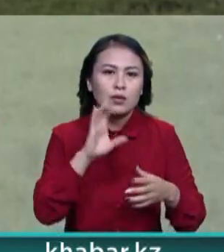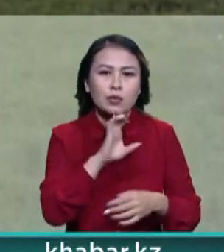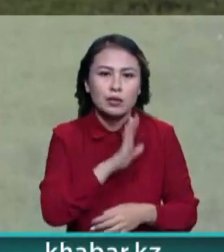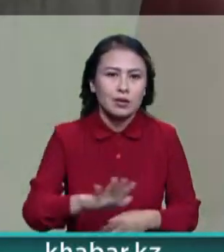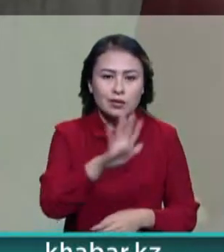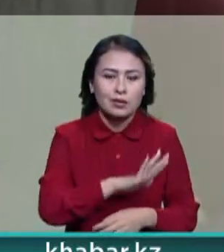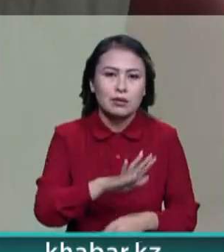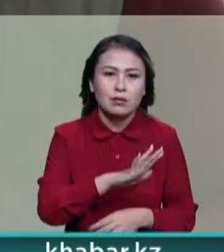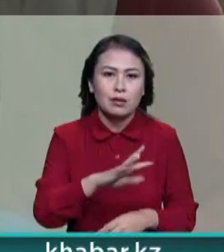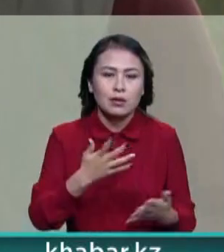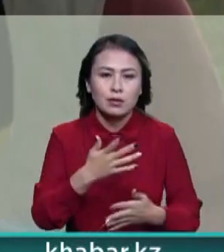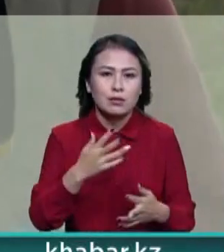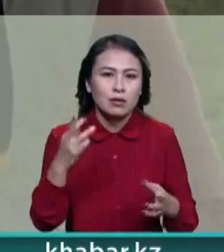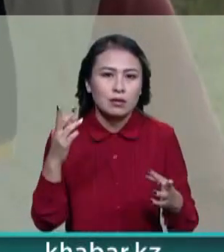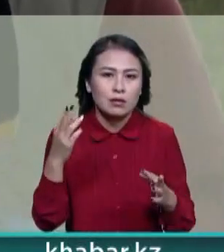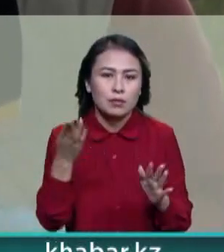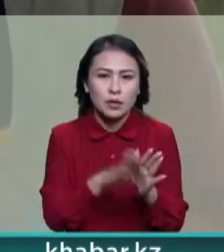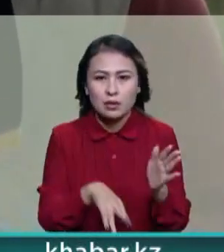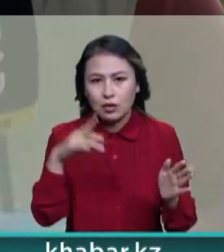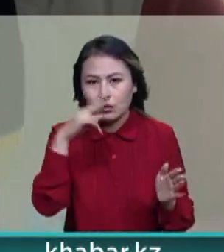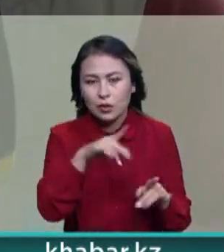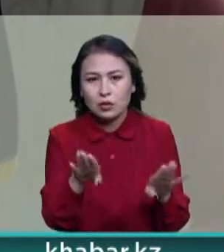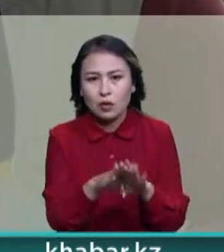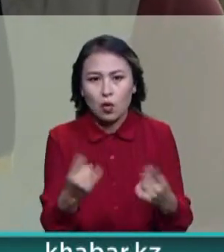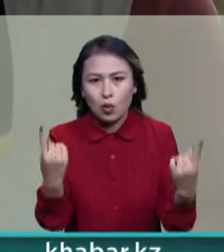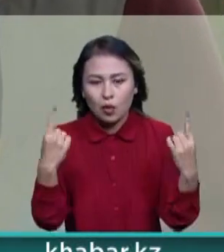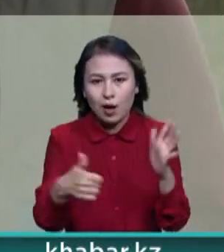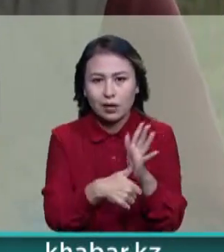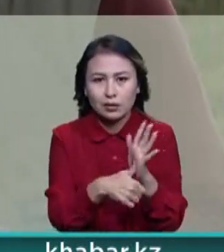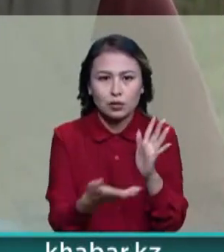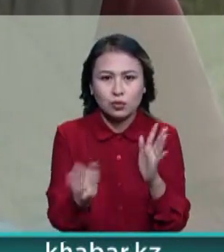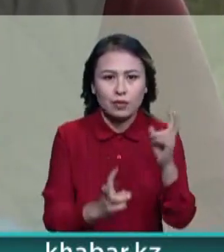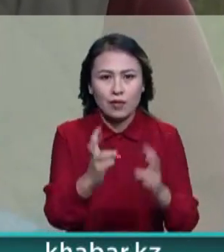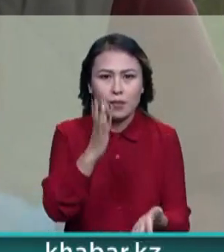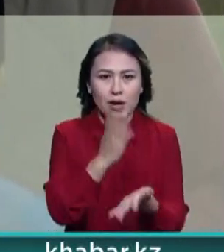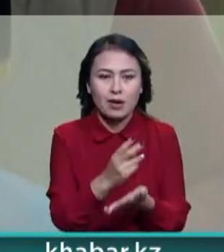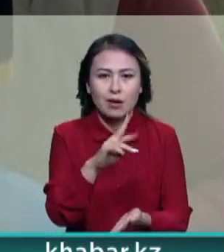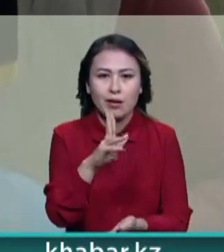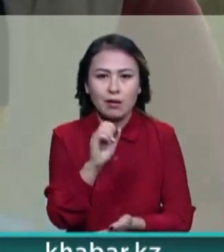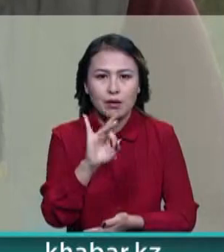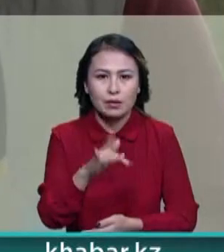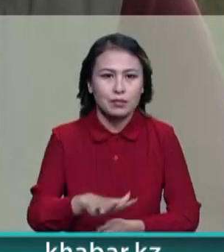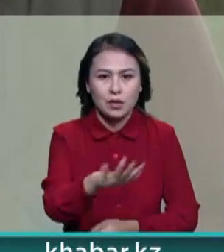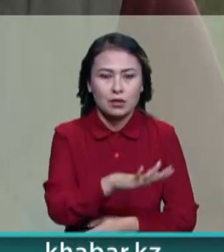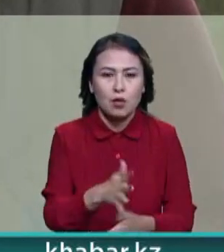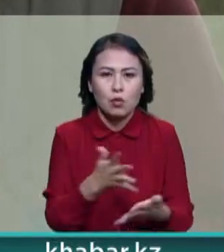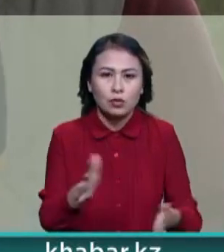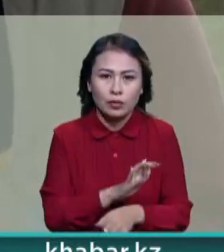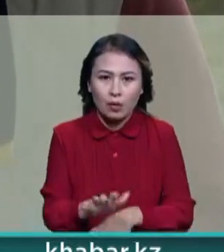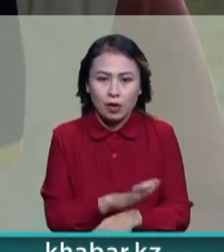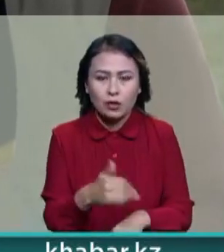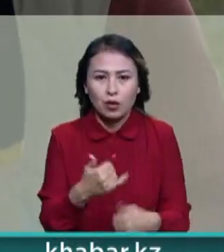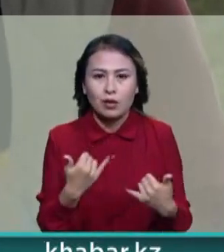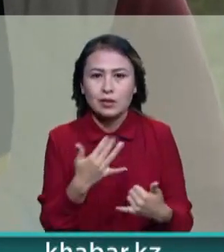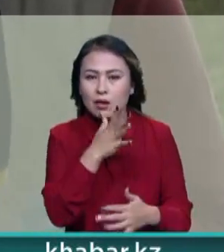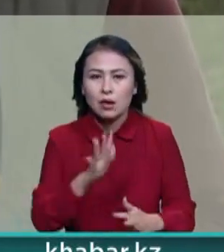Қазақстан облысында, қателеспесем, 6 ірі құс фабрикасы бар. Олардың үшеуі осы Якір елді мекенінде орналасқан, ал онда